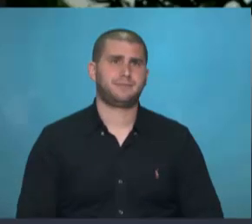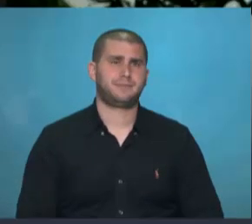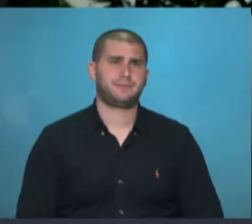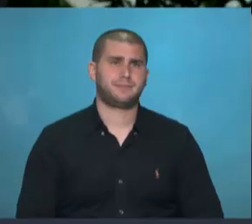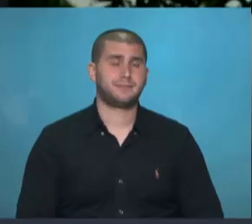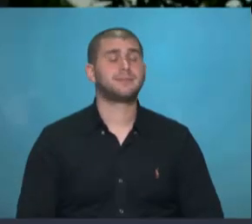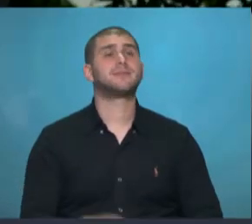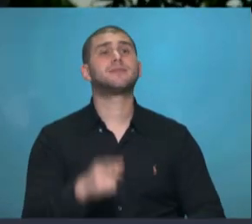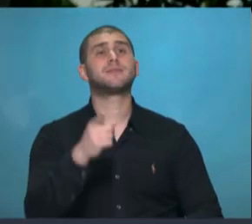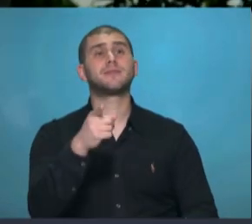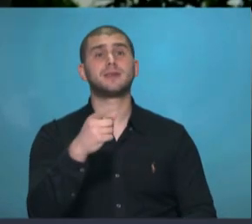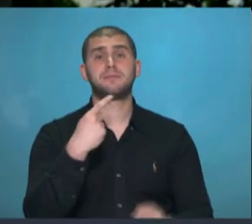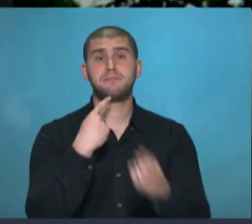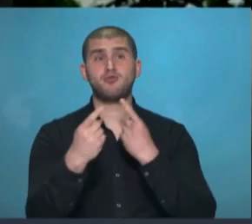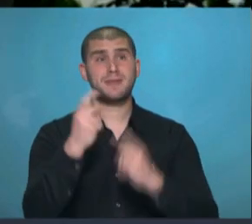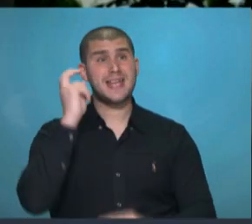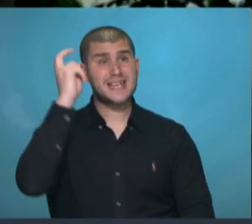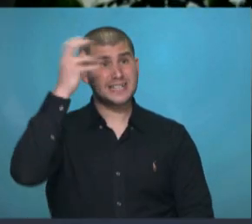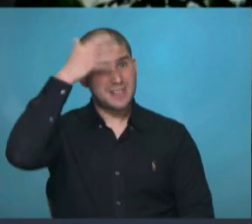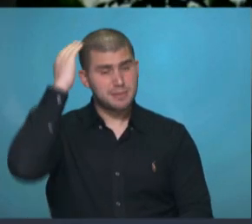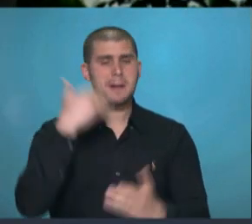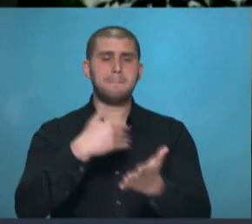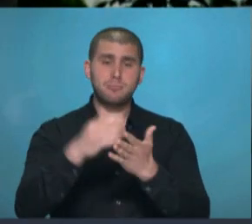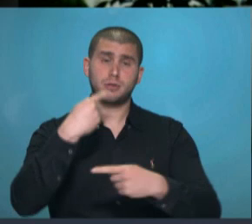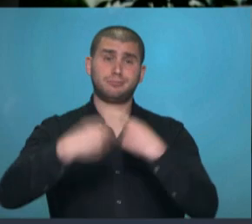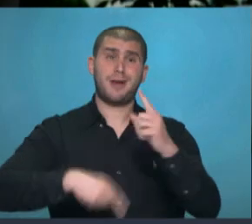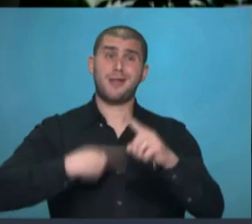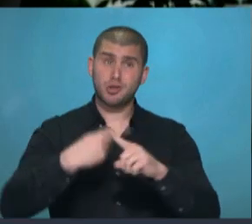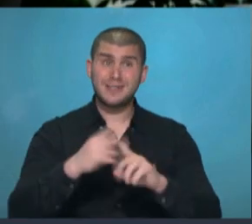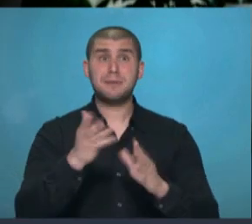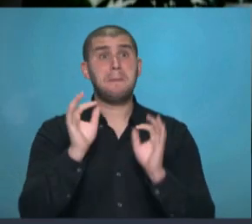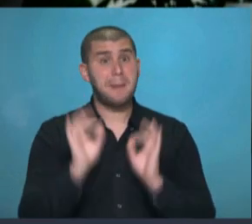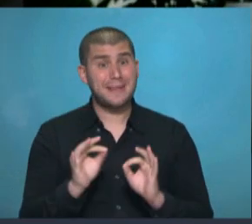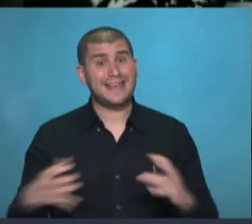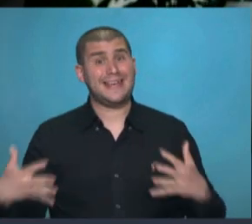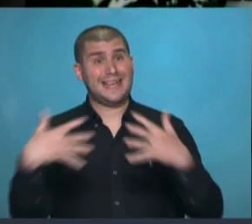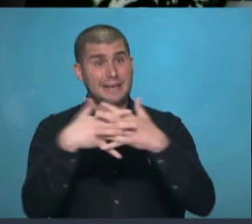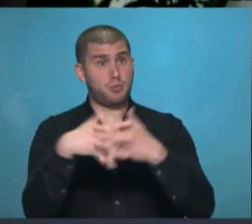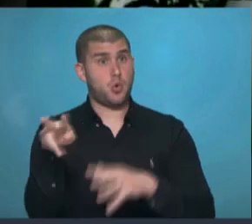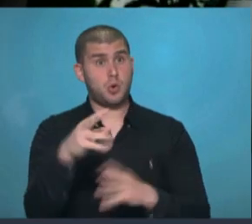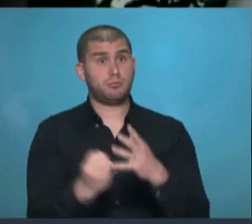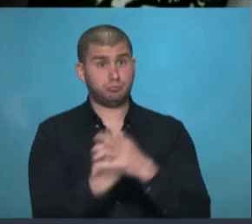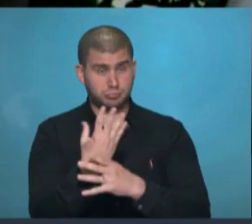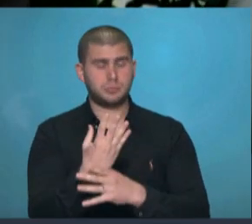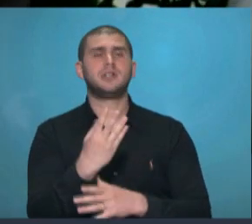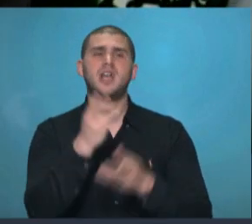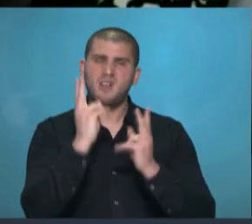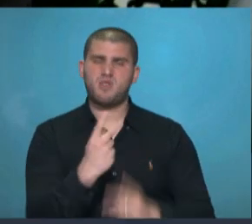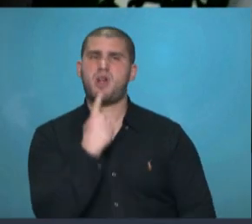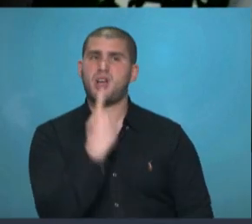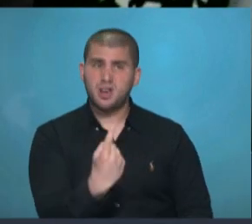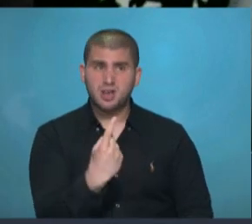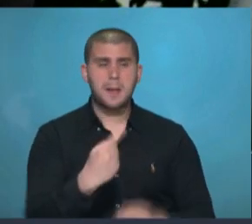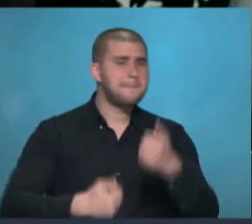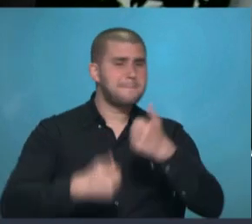מסע ומתן בין גנץ ללפיד נמשך גם בשעות אלו, ואם אכן החיבור הזה יצא לדרך, ללא ספק יהיה אפשר לומר